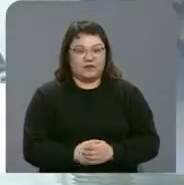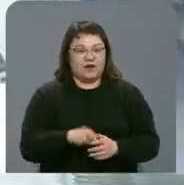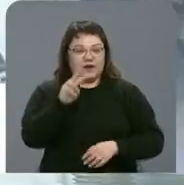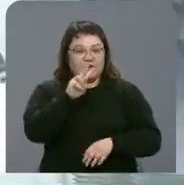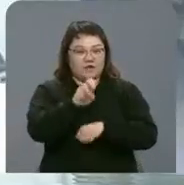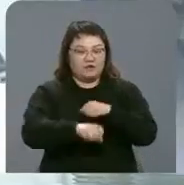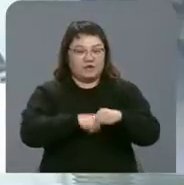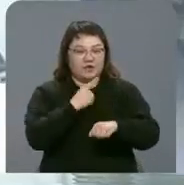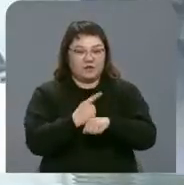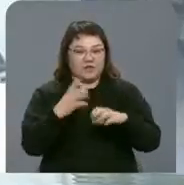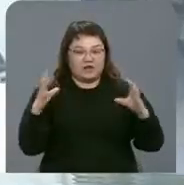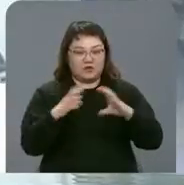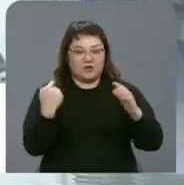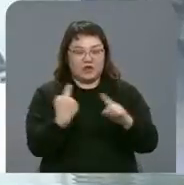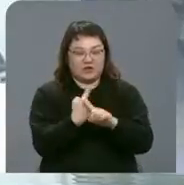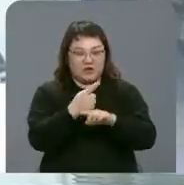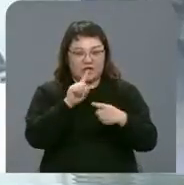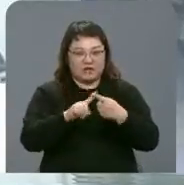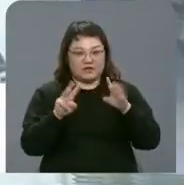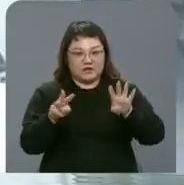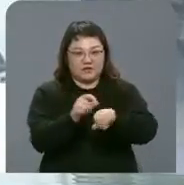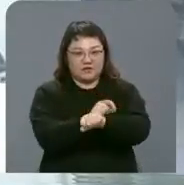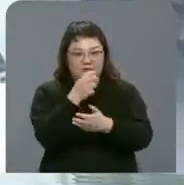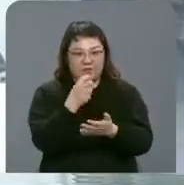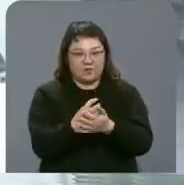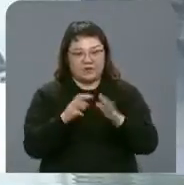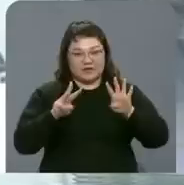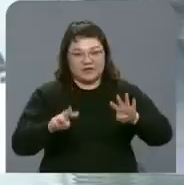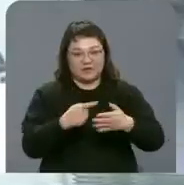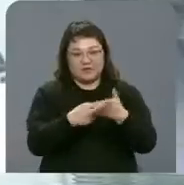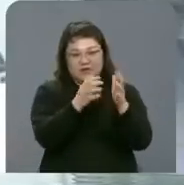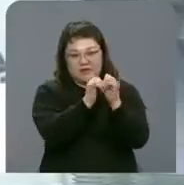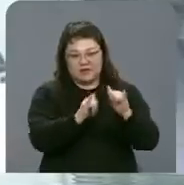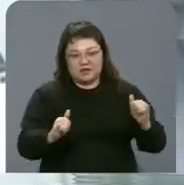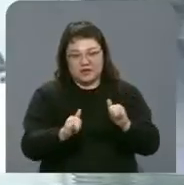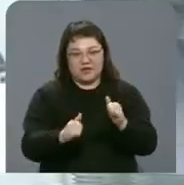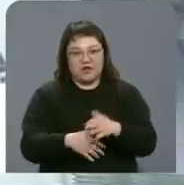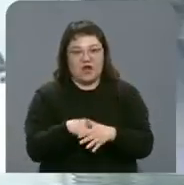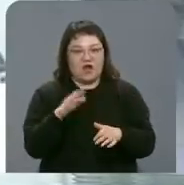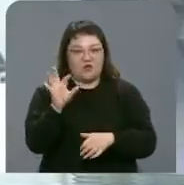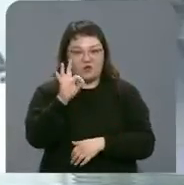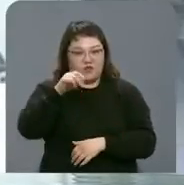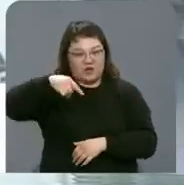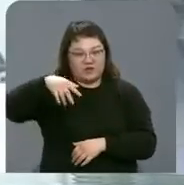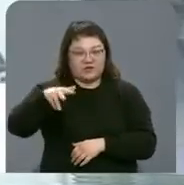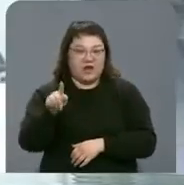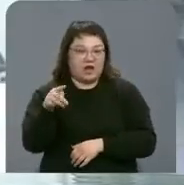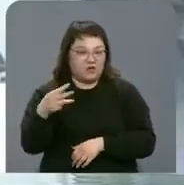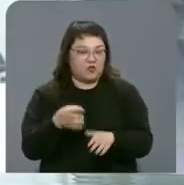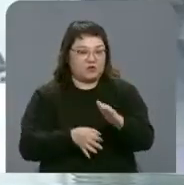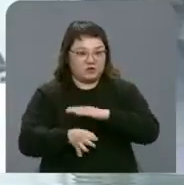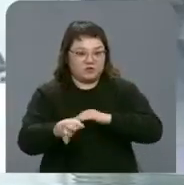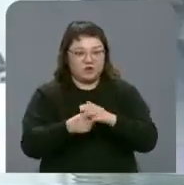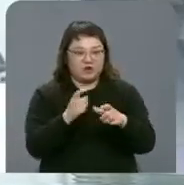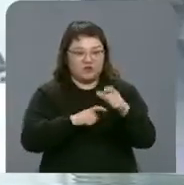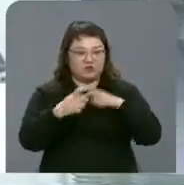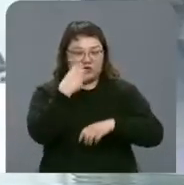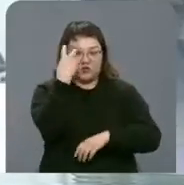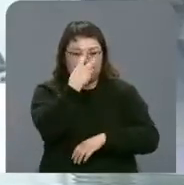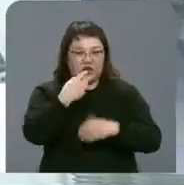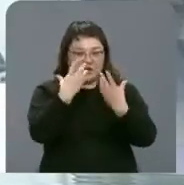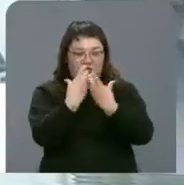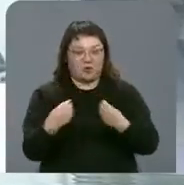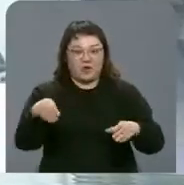21년 만에 전부 개정된 4.3 특별법은 4.3 희생자에 대한 위자료 지급과 추가 진상조사 등의 내용을